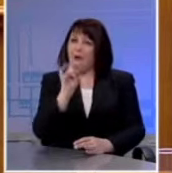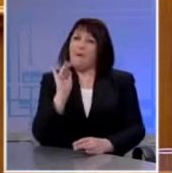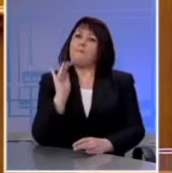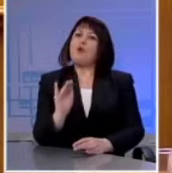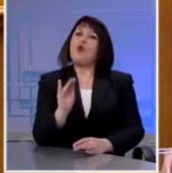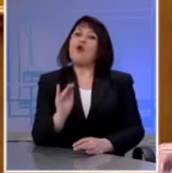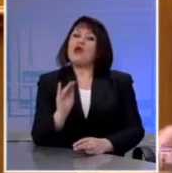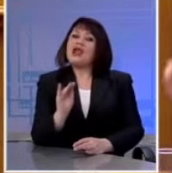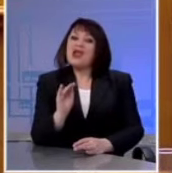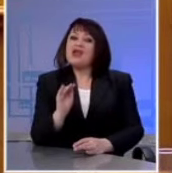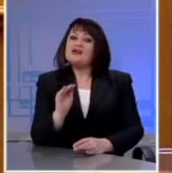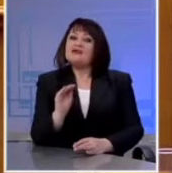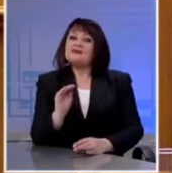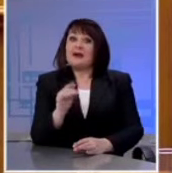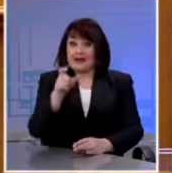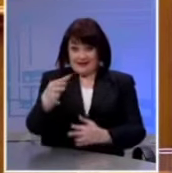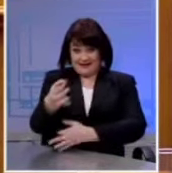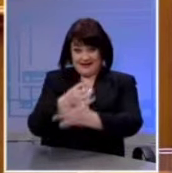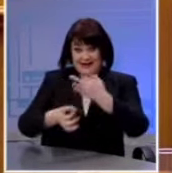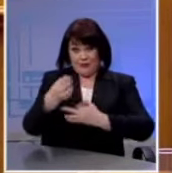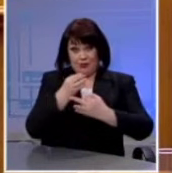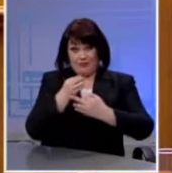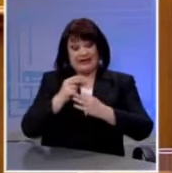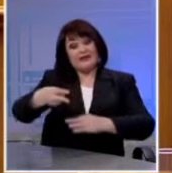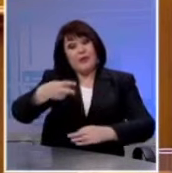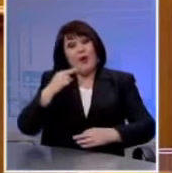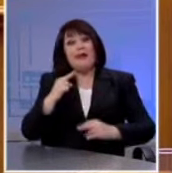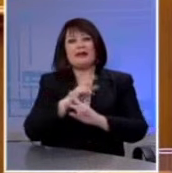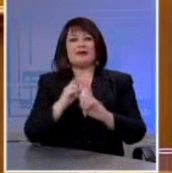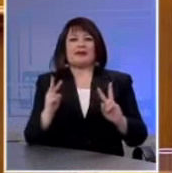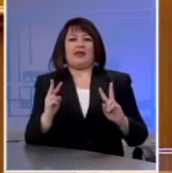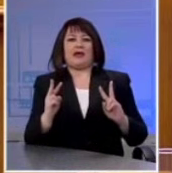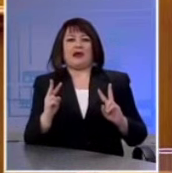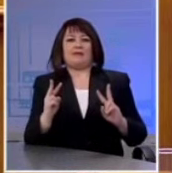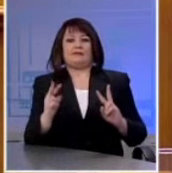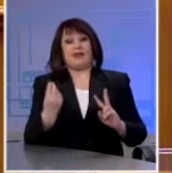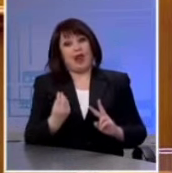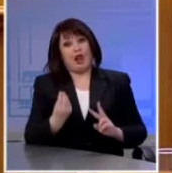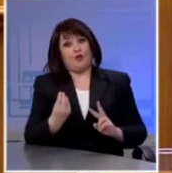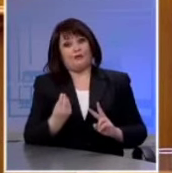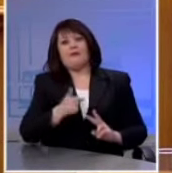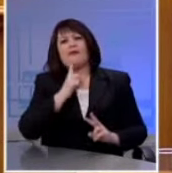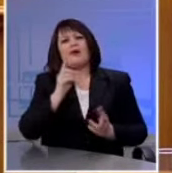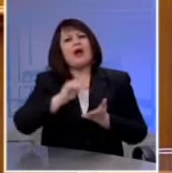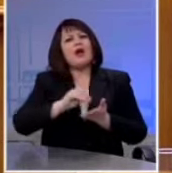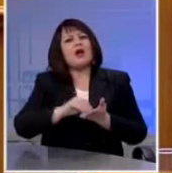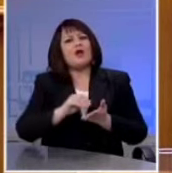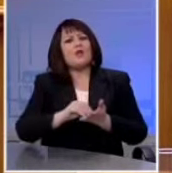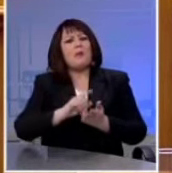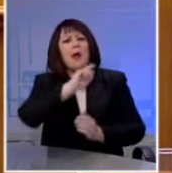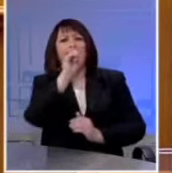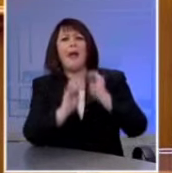που καλό είναι στην ομιλία σας να την διελευκάνετε, κύριε Μητσοτάκη. Όπως επίσης απορίες που